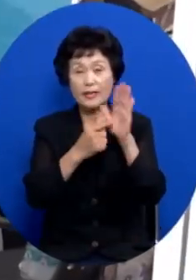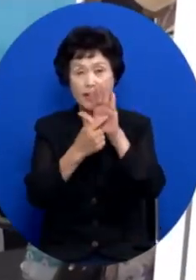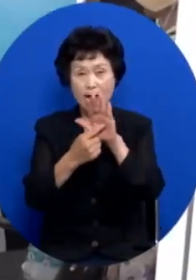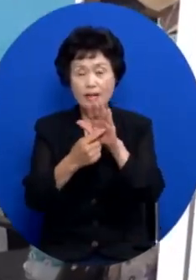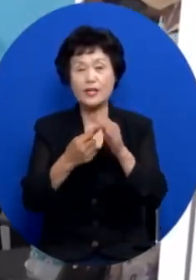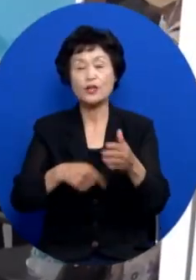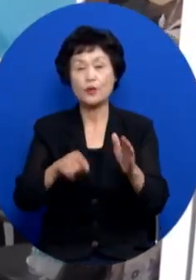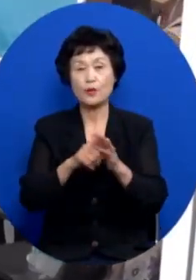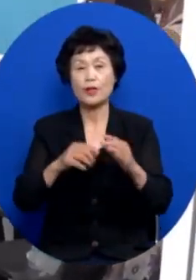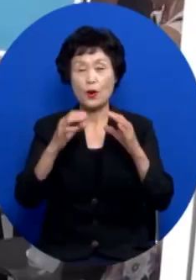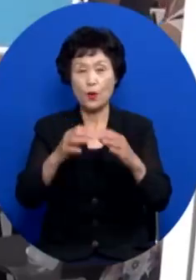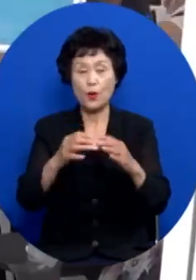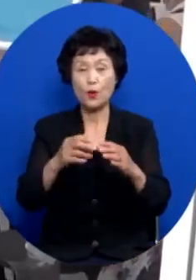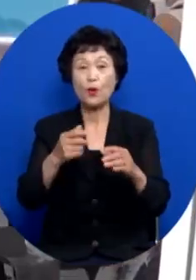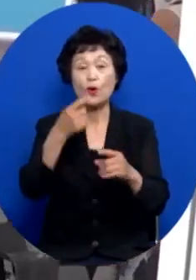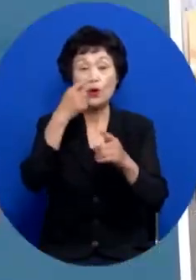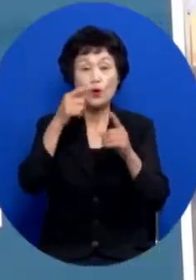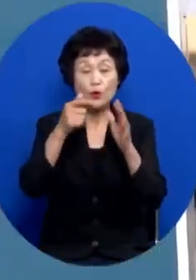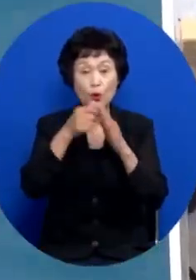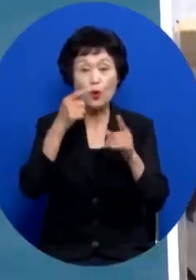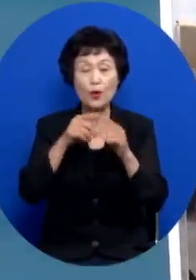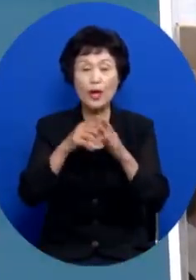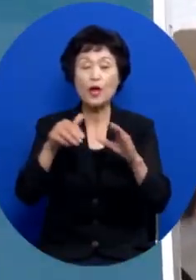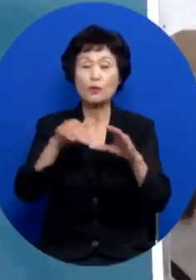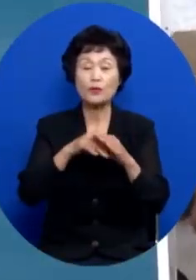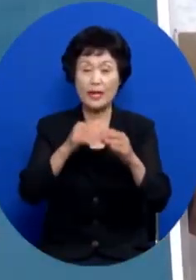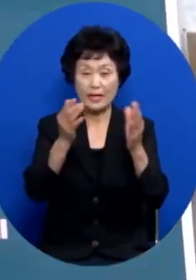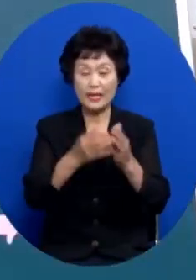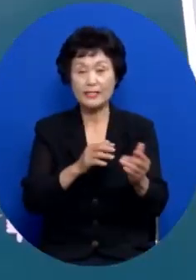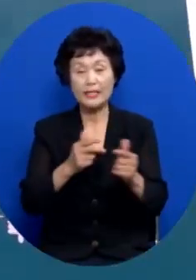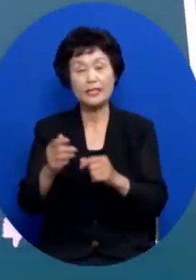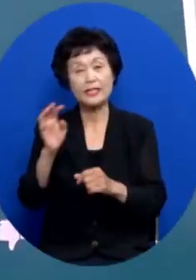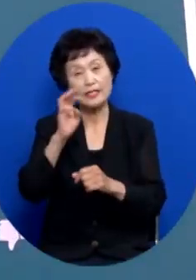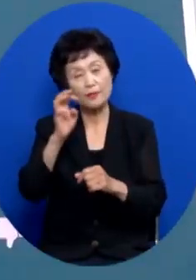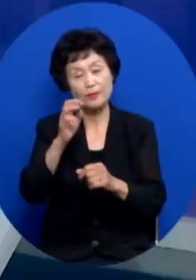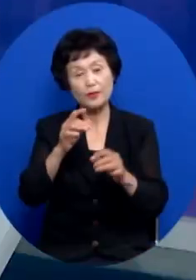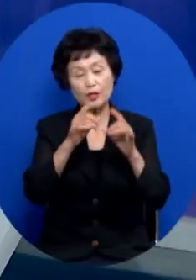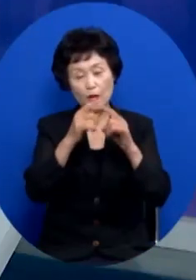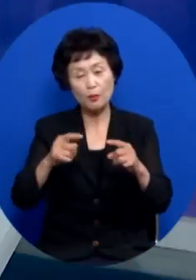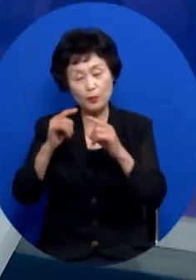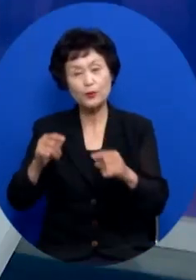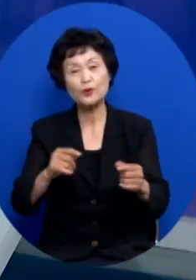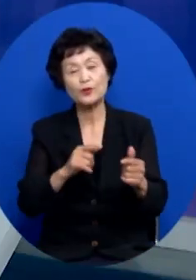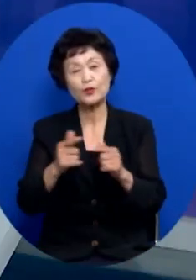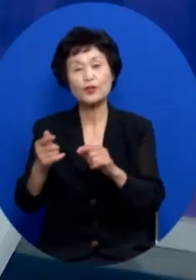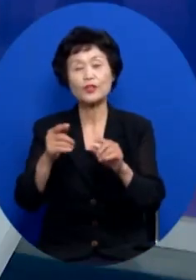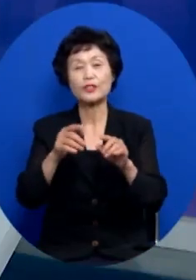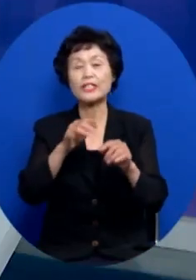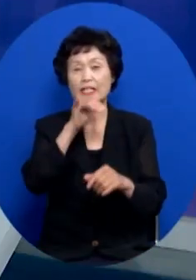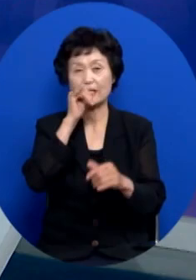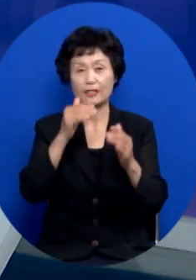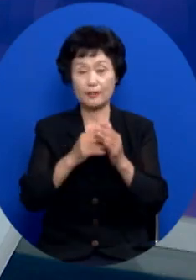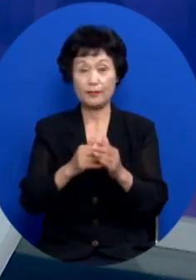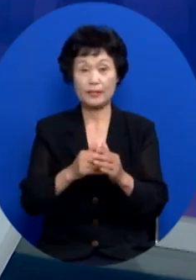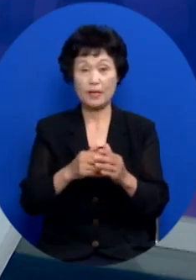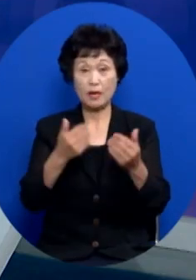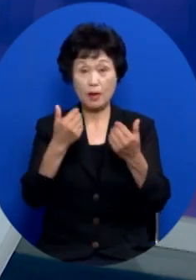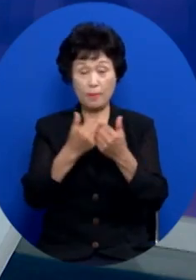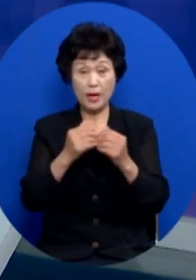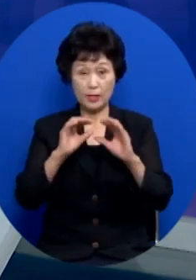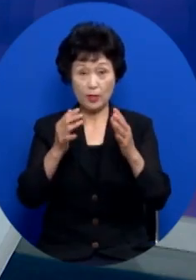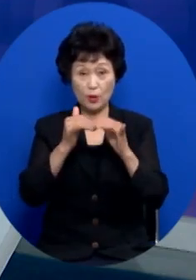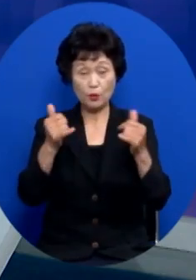교육, 문화단체들의 부스 30여 개가 마련돼 눈길을 끌었습니다. 네, 그렇다면 올해 퀴어 축제 반대 국민대회